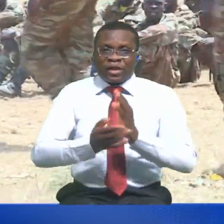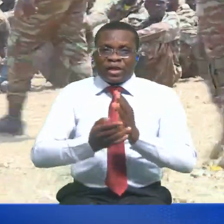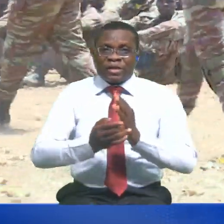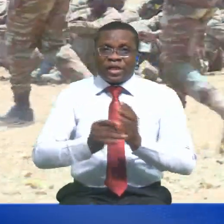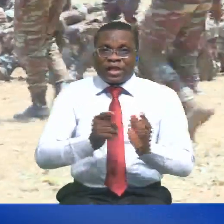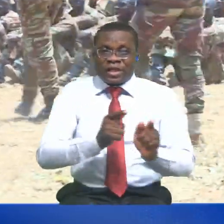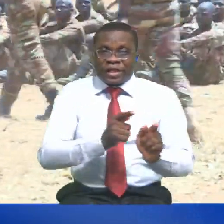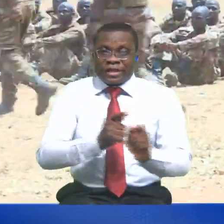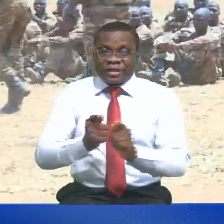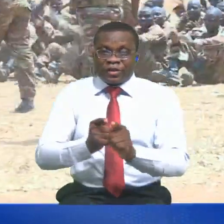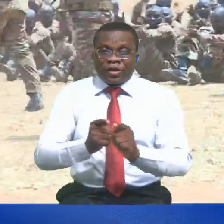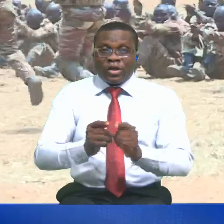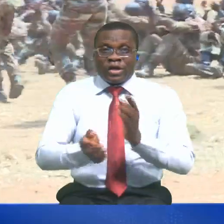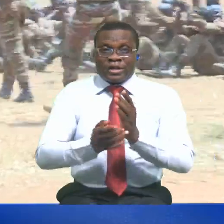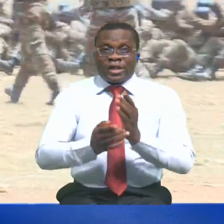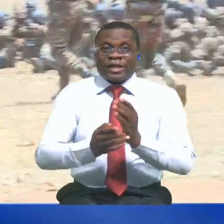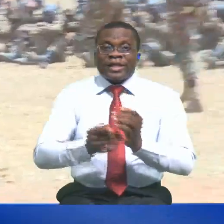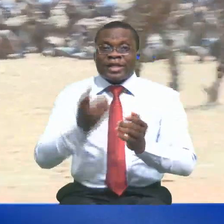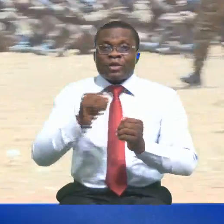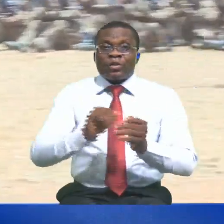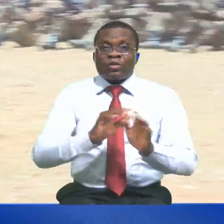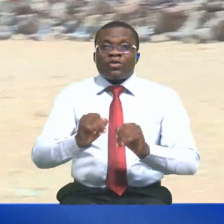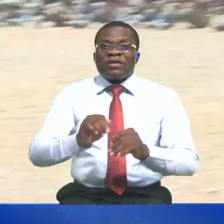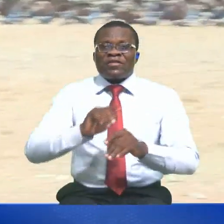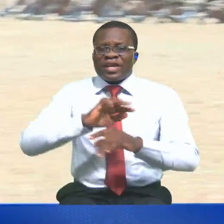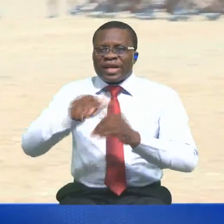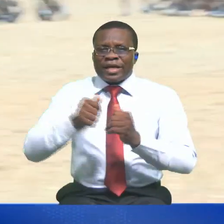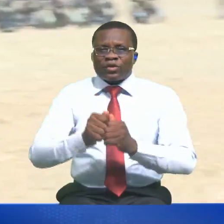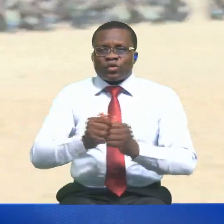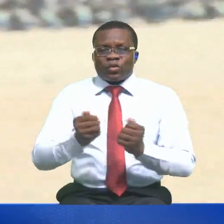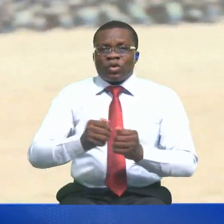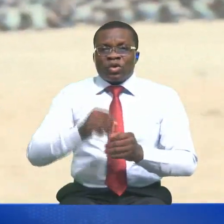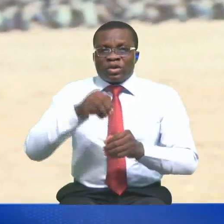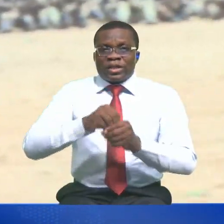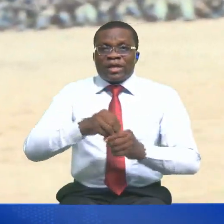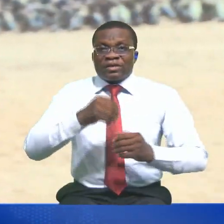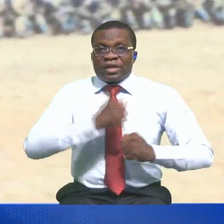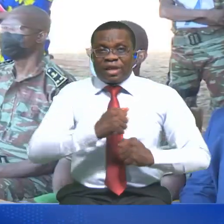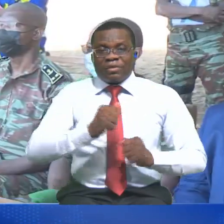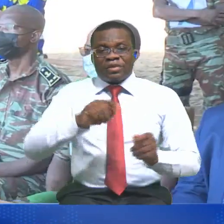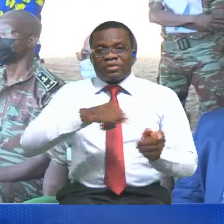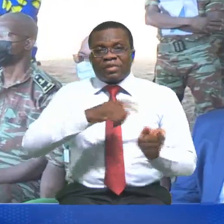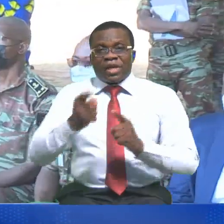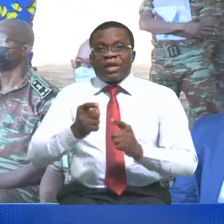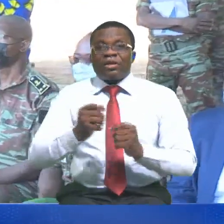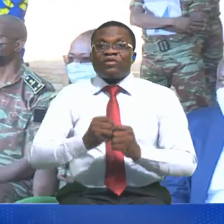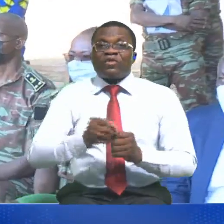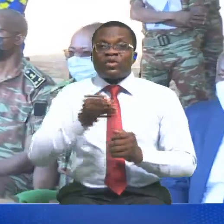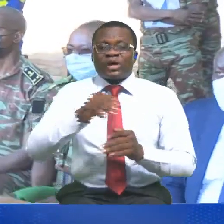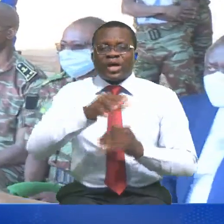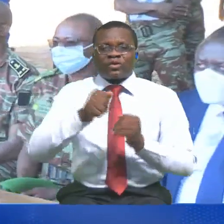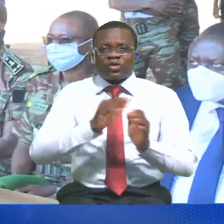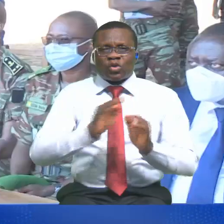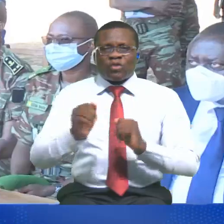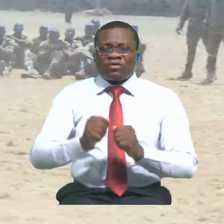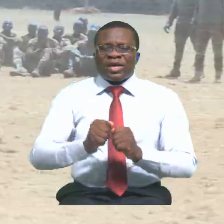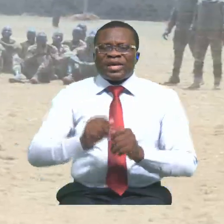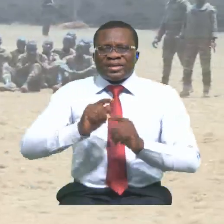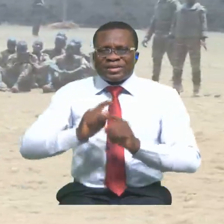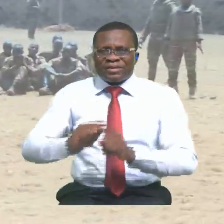TIOR, techniques d'intervention opérationnelle rapprochées. Elles vont des désarmements à l'arme blanche,